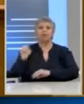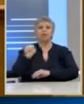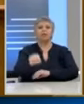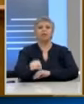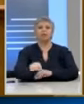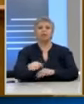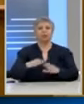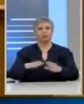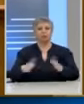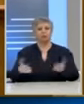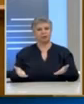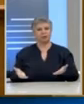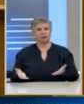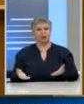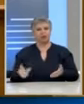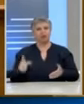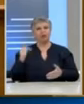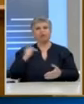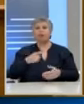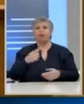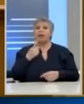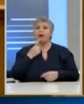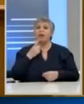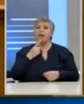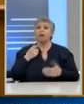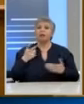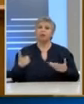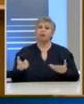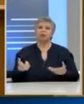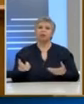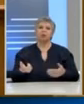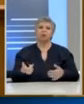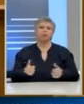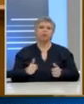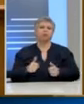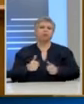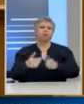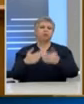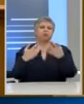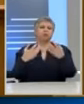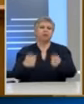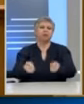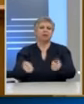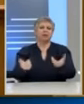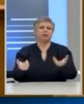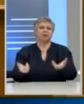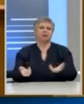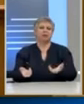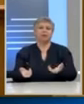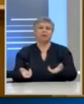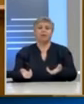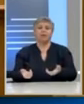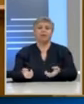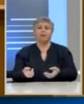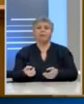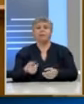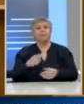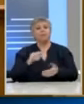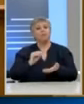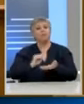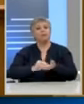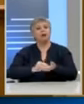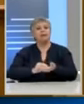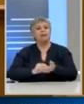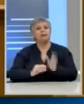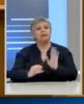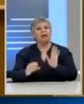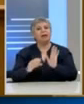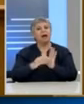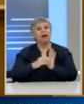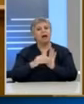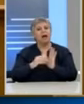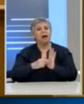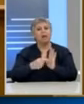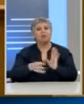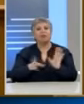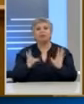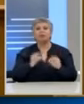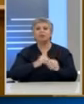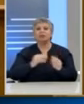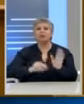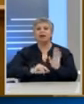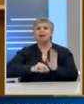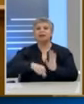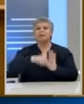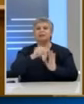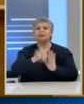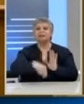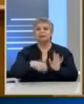ήταν αυτονόητο. Ήταν δεδομένο, υπήρχε ήδη. Δεν αλλάζει, λέτε, τίποτα με το άρθρο για τις συλλογικές συμβάσεις εργασίας, γιατί αυτές,